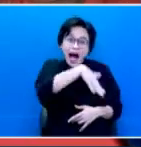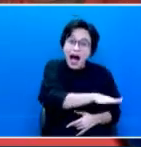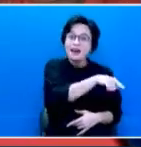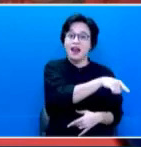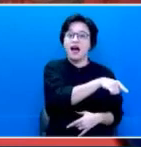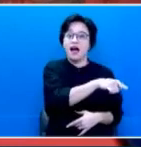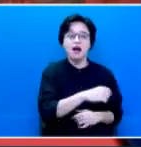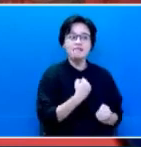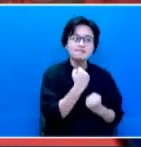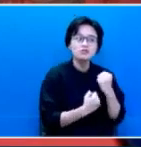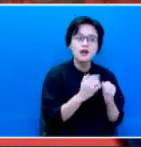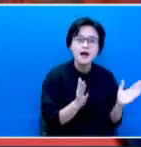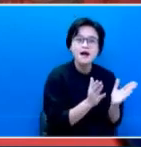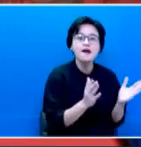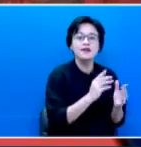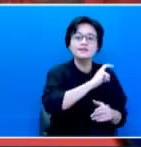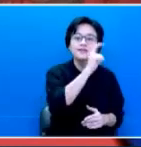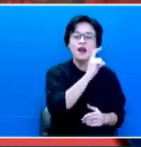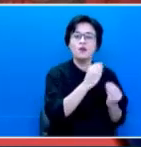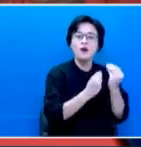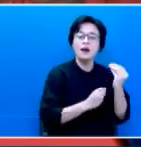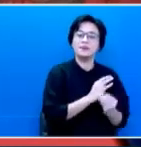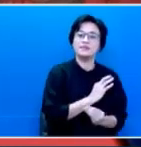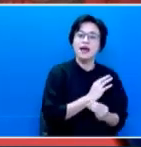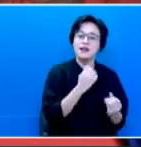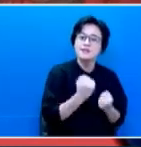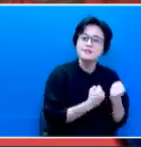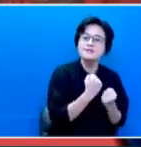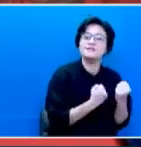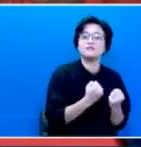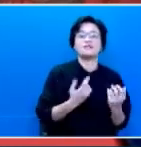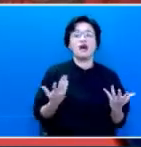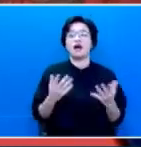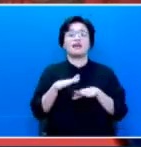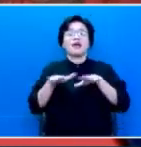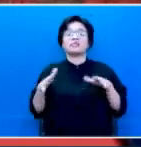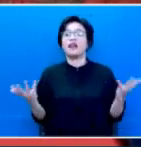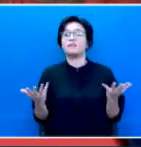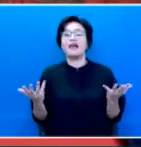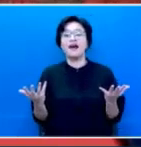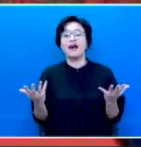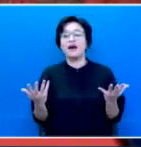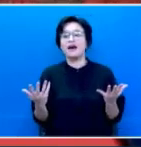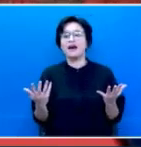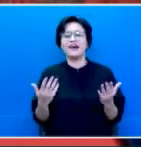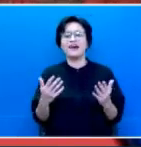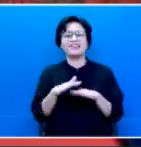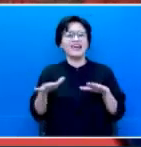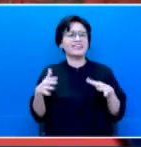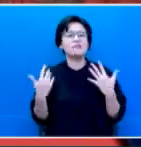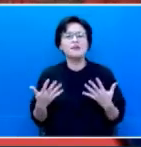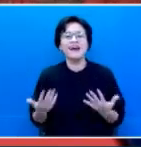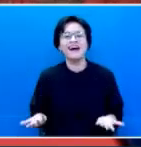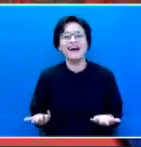untuk masuk ke cawa pres prabo dan sekarang Anaknya Gibran menjadi cowok PR Prabowo kan Gimana netralnya Di mana itu tentu saja